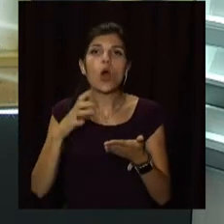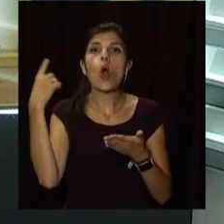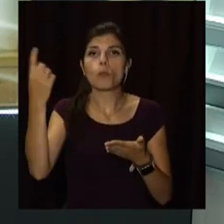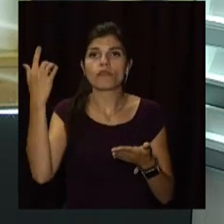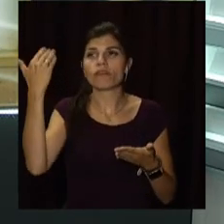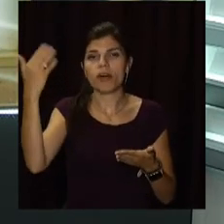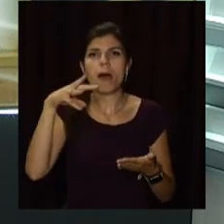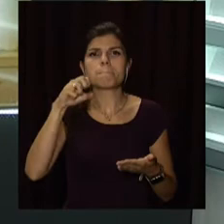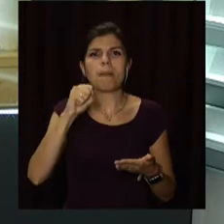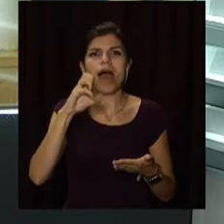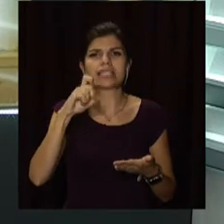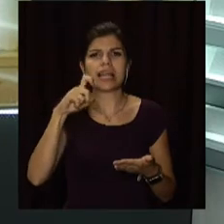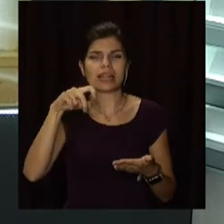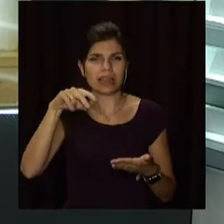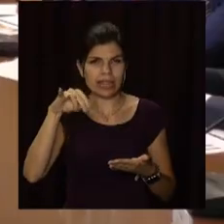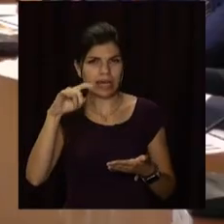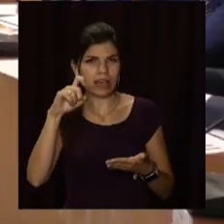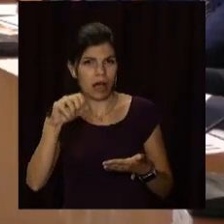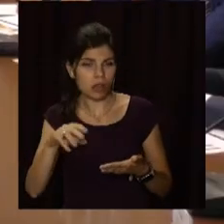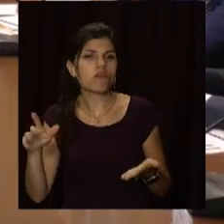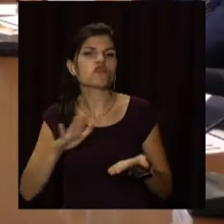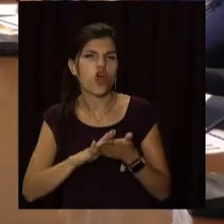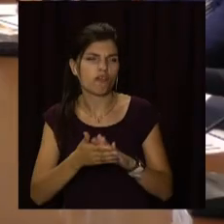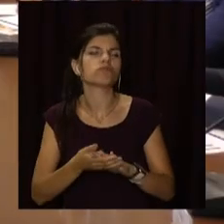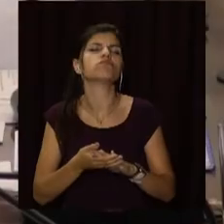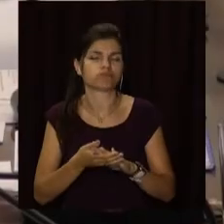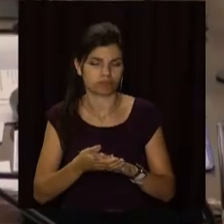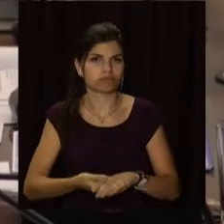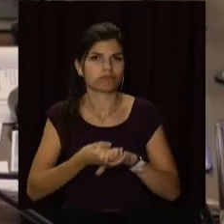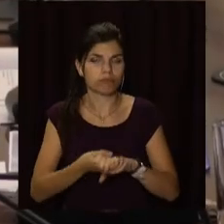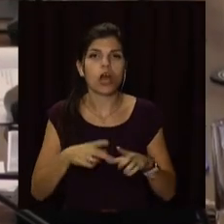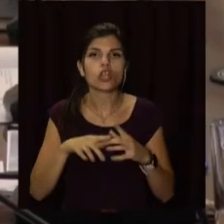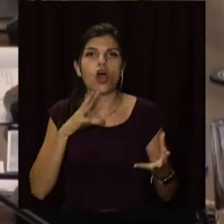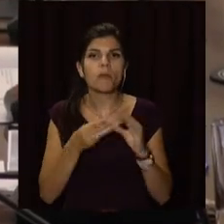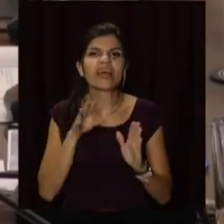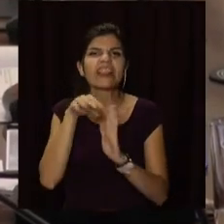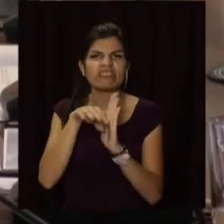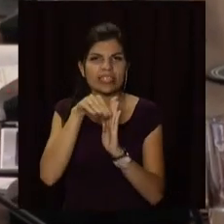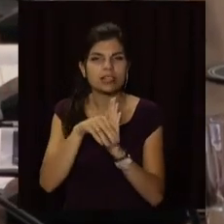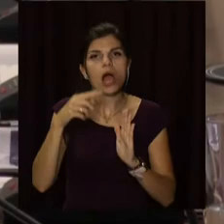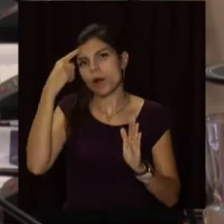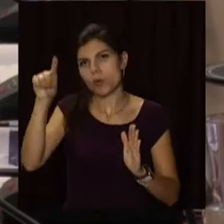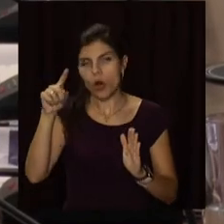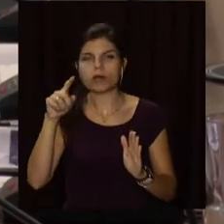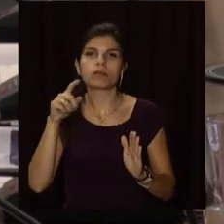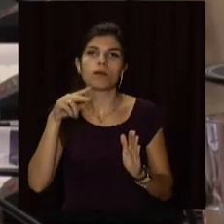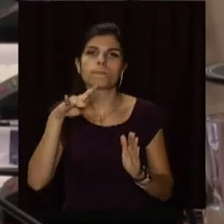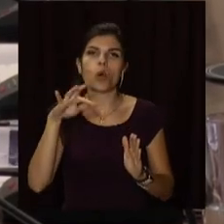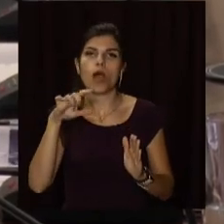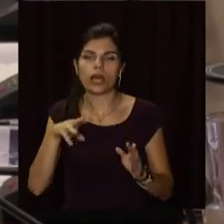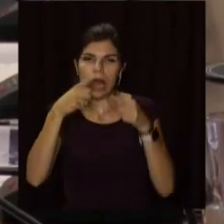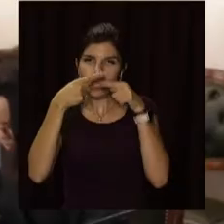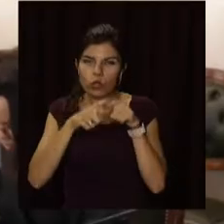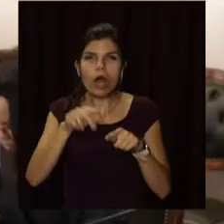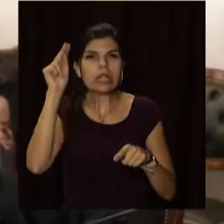обласним масліхатом. Вони визначили сфери співробітництва. Зокрема, це спільні інвестиційні проєкти із залученням